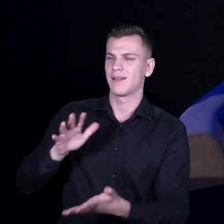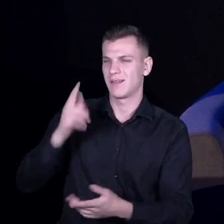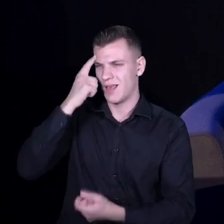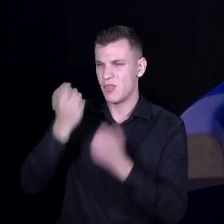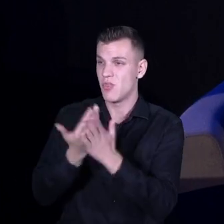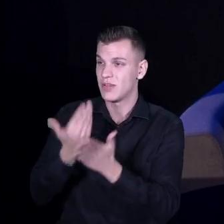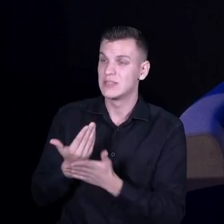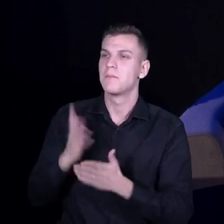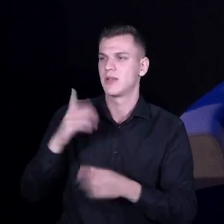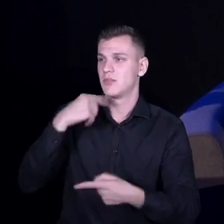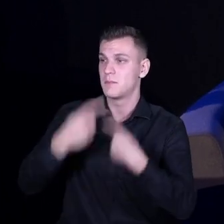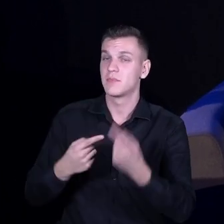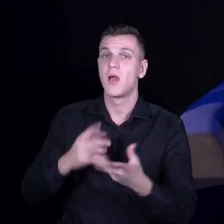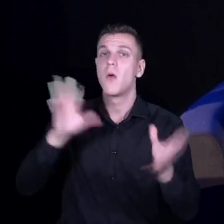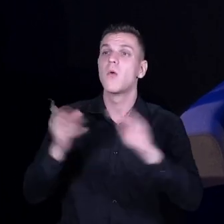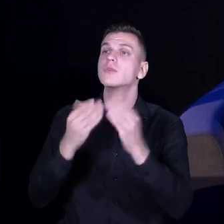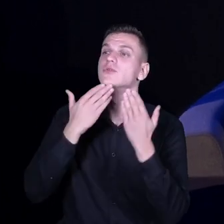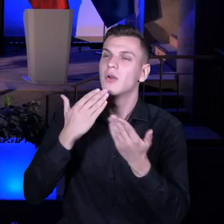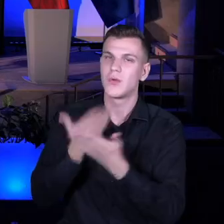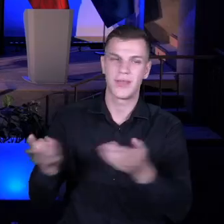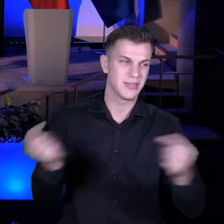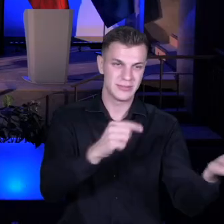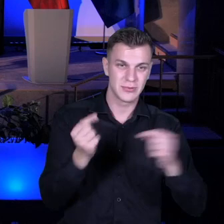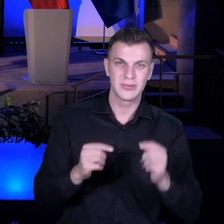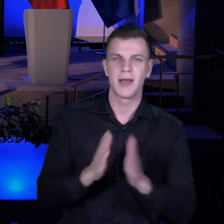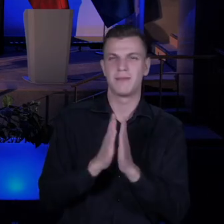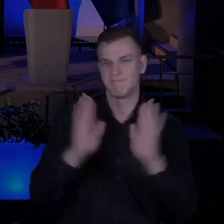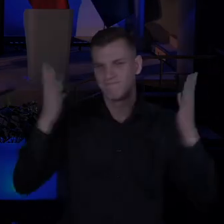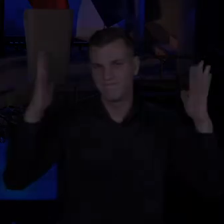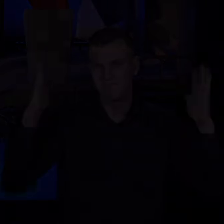Bardzo Państwu dziękuję za tę dyskusję. Poproszę o brawa dla panelistów.